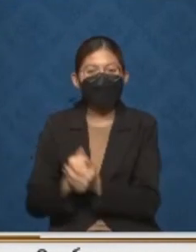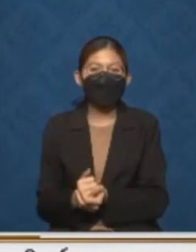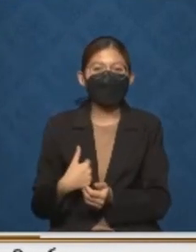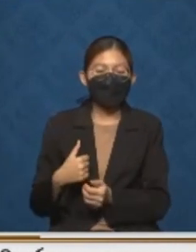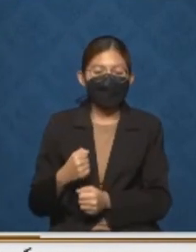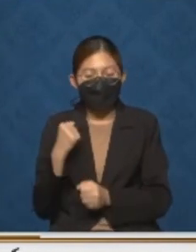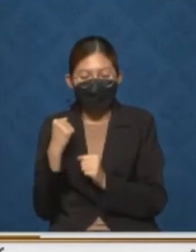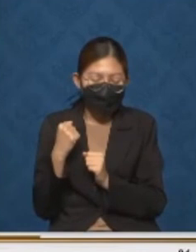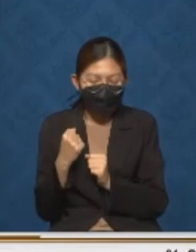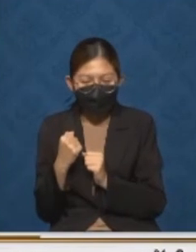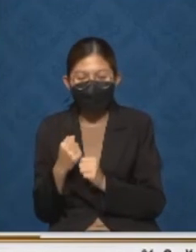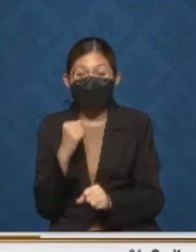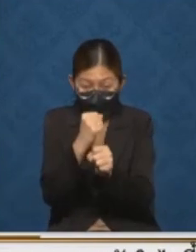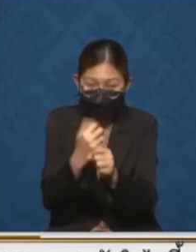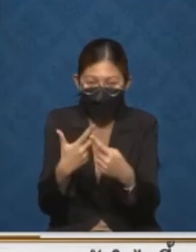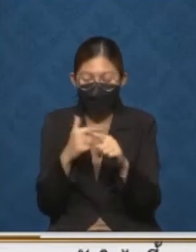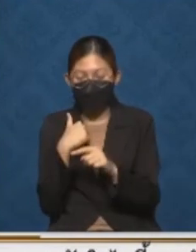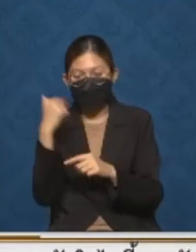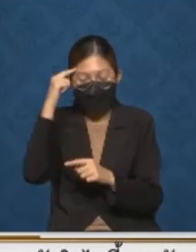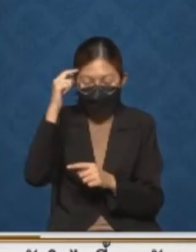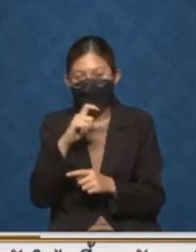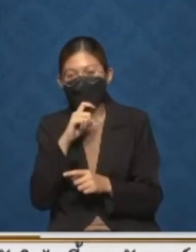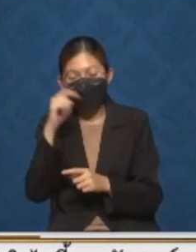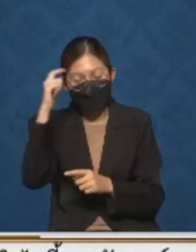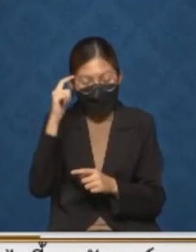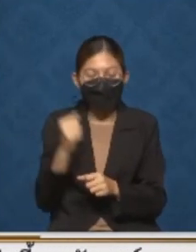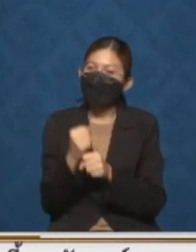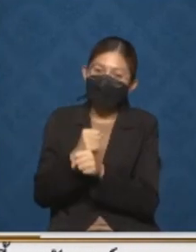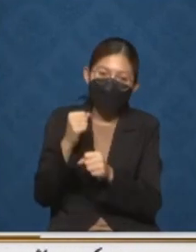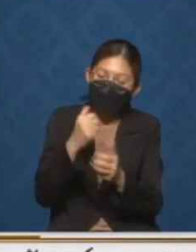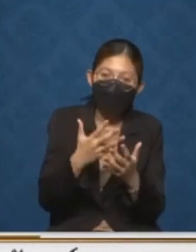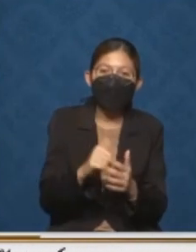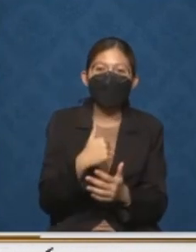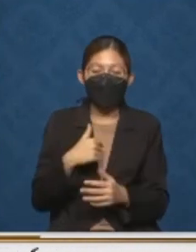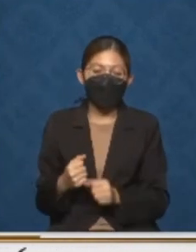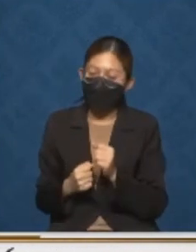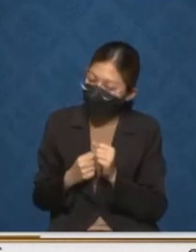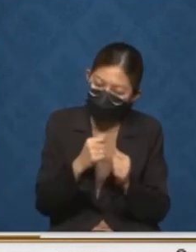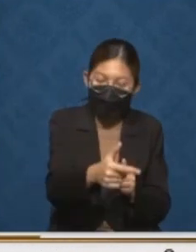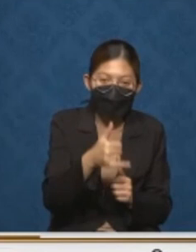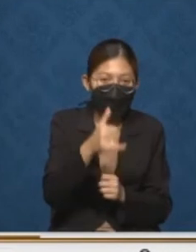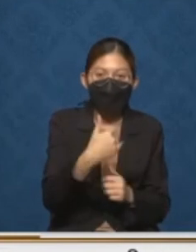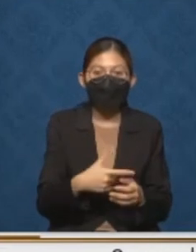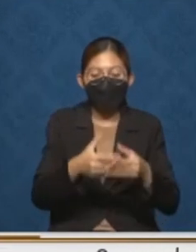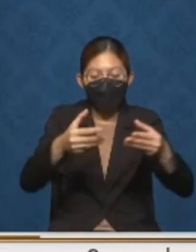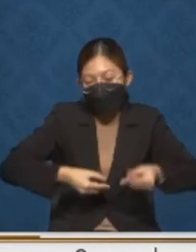ัดทีการใลห่ากแงชาตมเรียกร้เรีนผมตบไปททำเรียบรฐบาล theoปทานบvedืนใหนายก